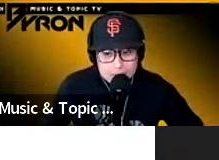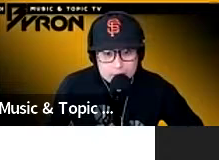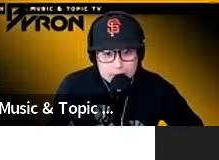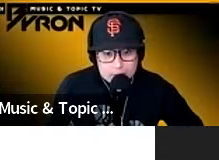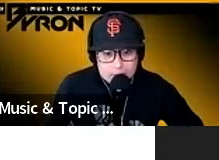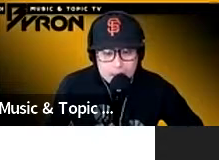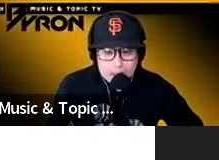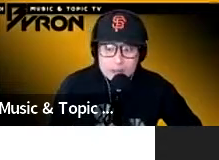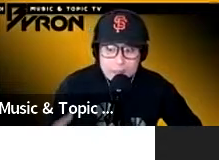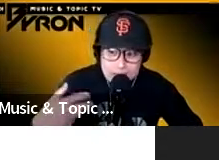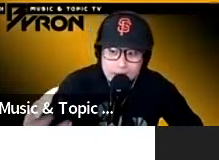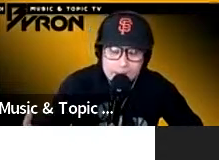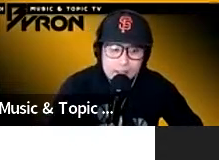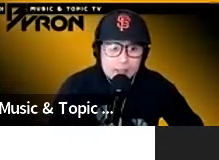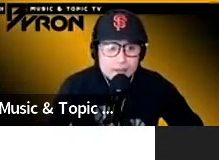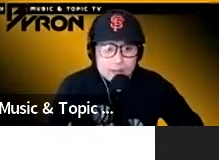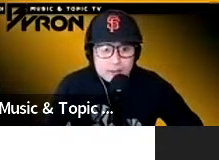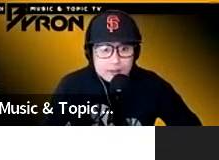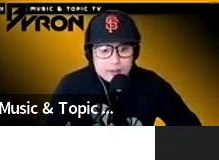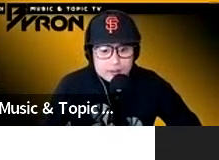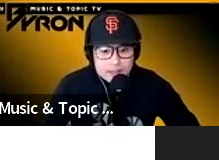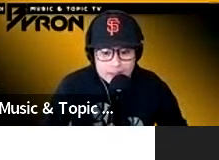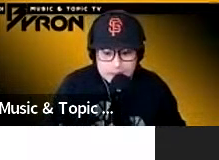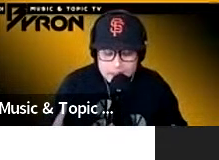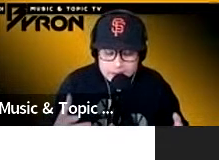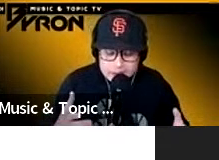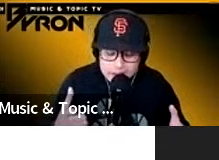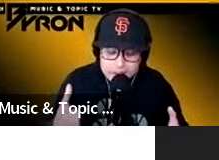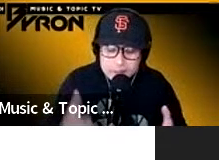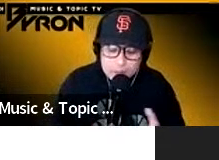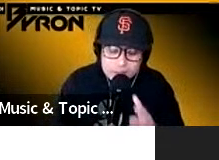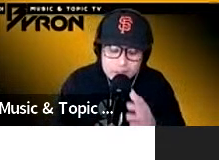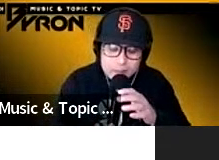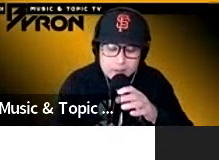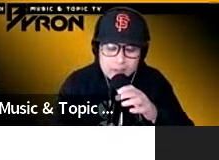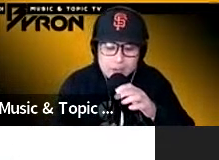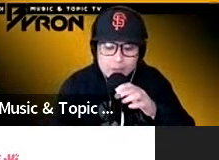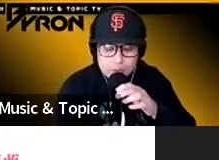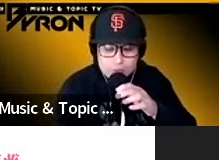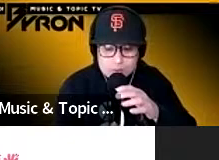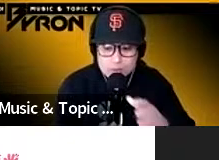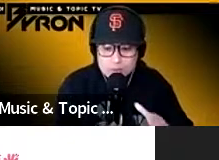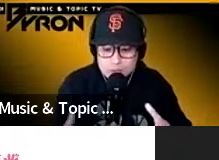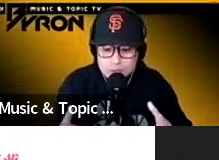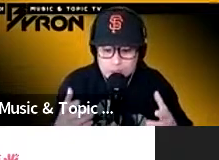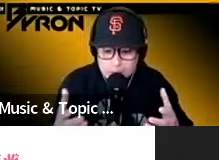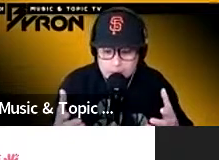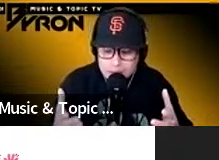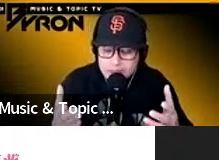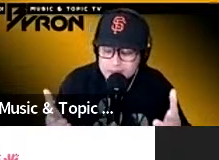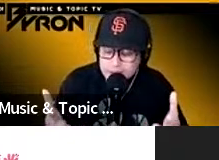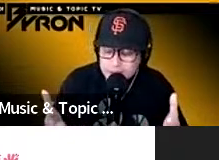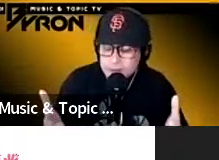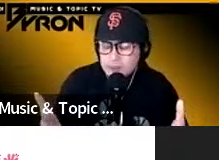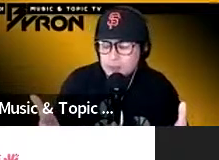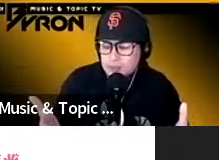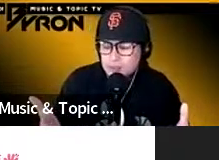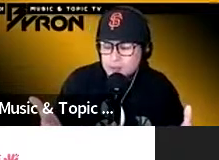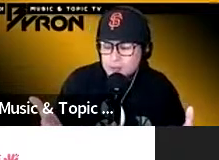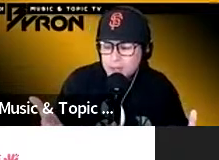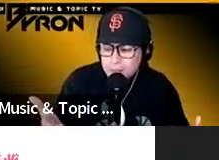ba hanggang sa Masanay ka na kasi titingnan mo din naman yan dito kung kung ikaw ba eh